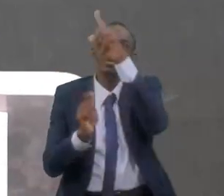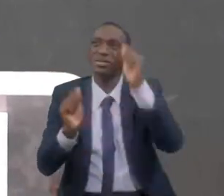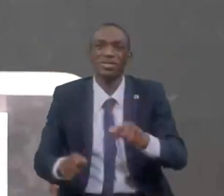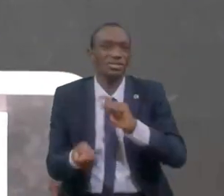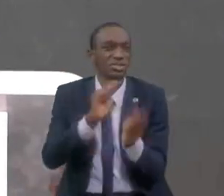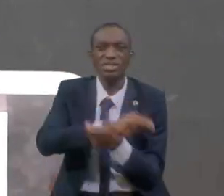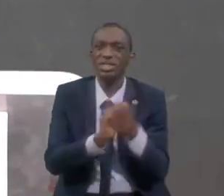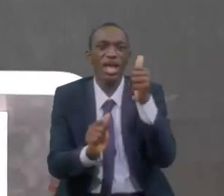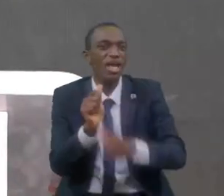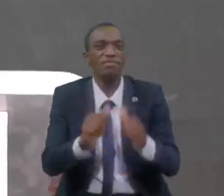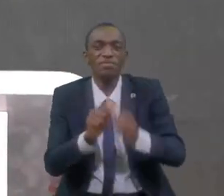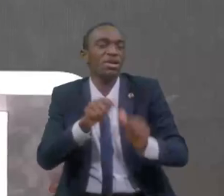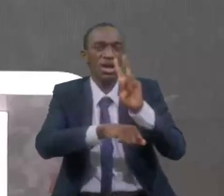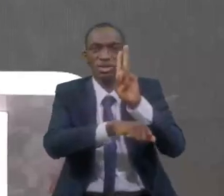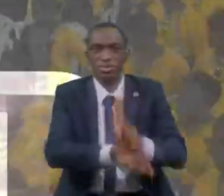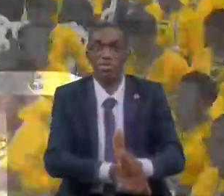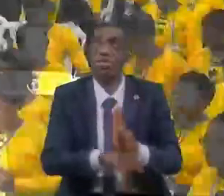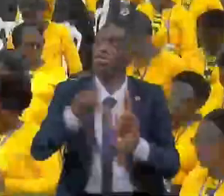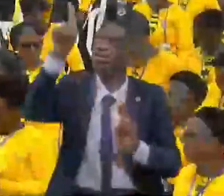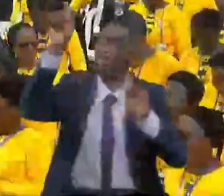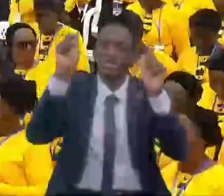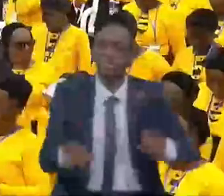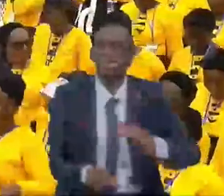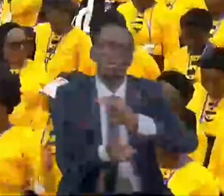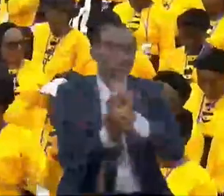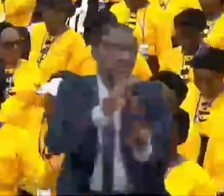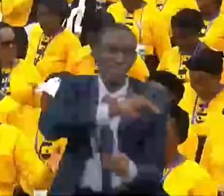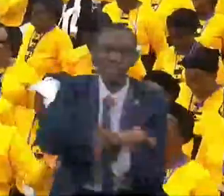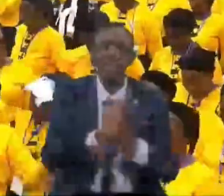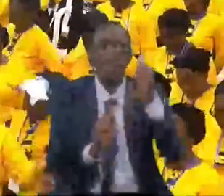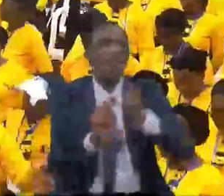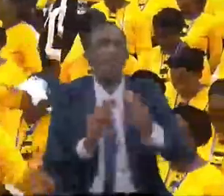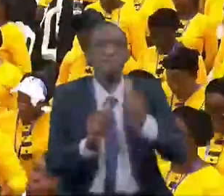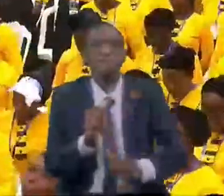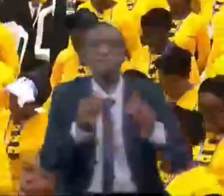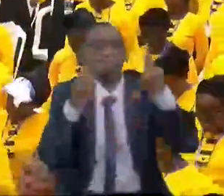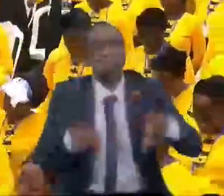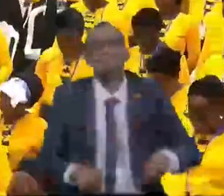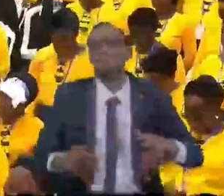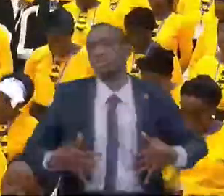Il n'y a pas de style de vie qui ne puisse changer.